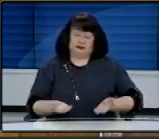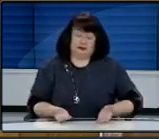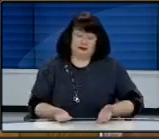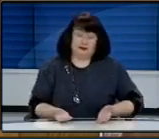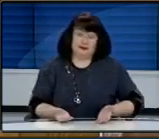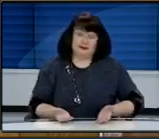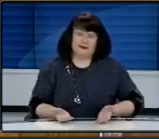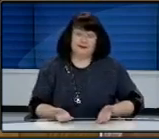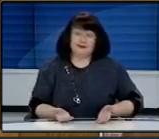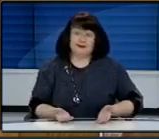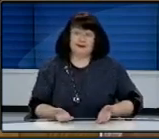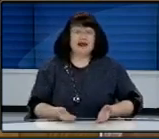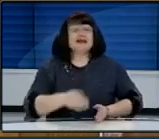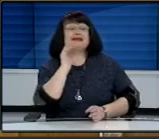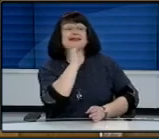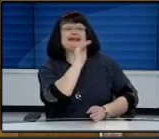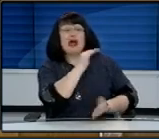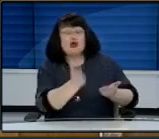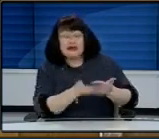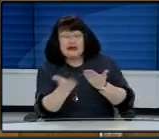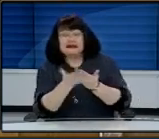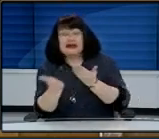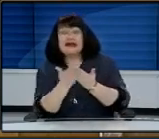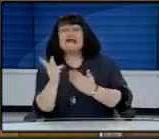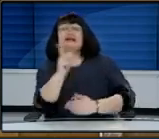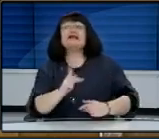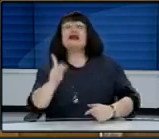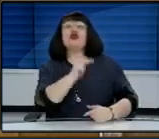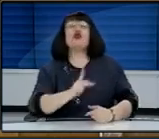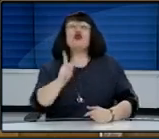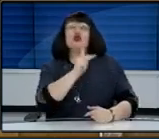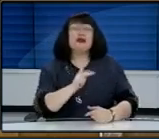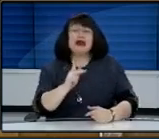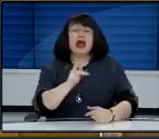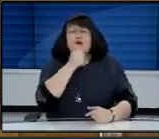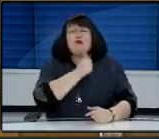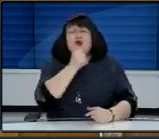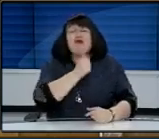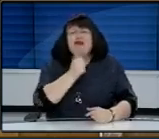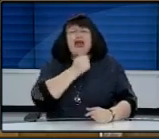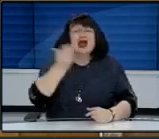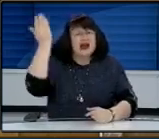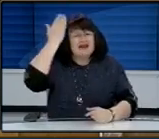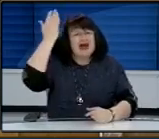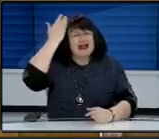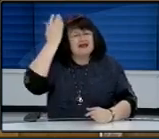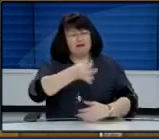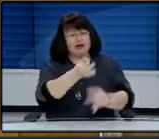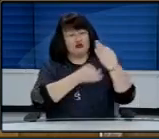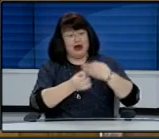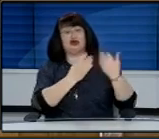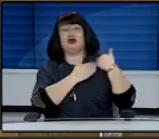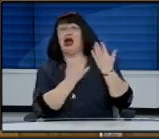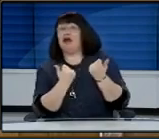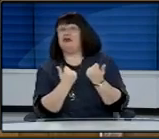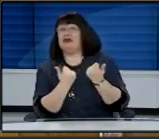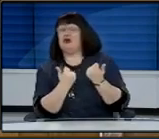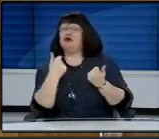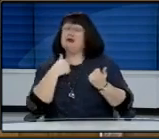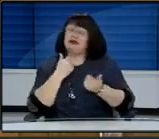όταν ζητάμε να στηρίξετε την ελληνική κοινωνία που χυμάζεται από την ακρίβεια ότι εμείς είμαστε ανεύθυνοι και